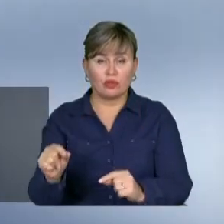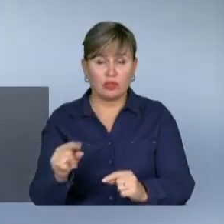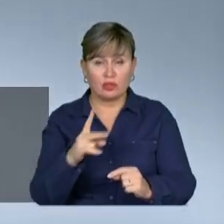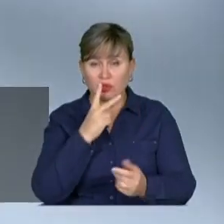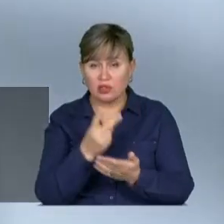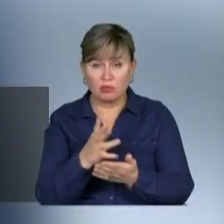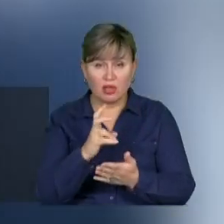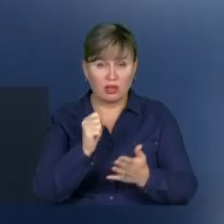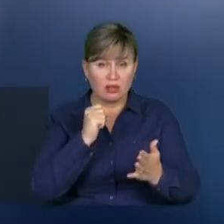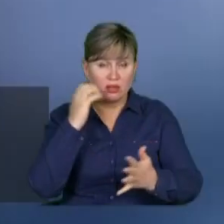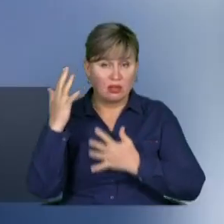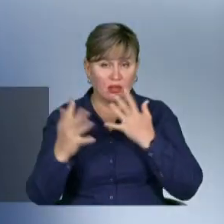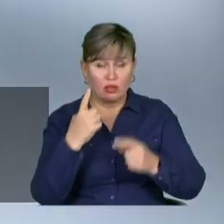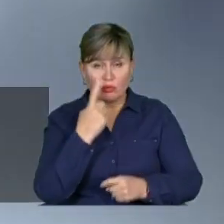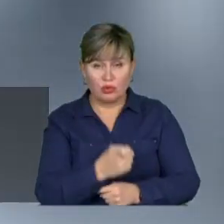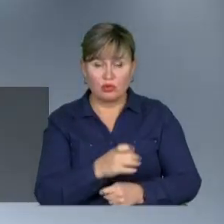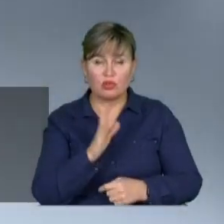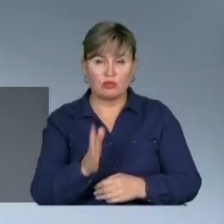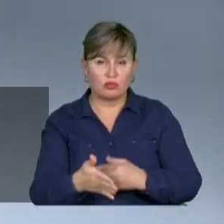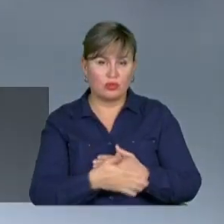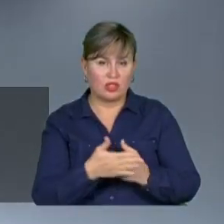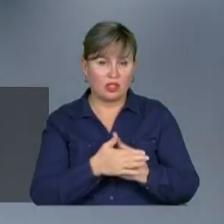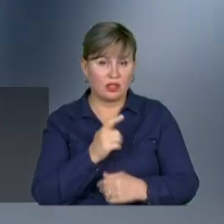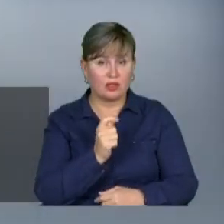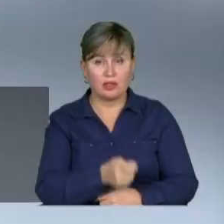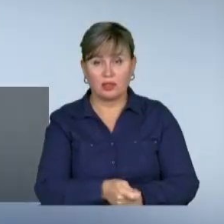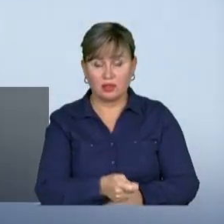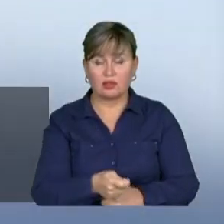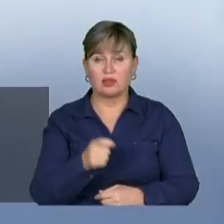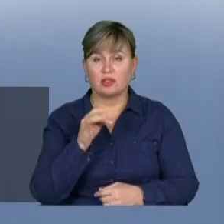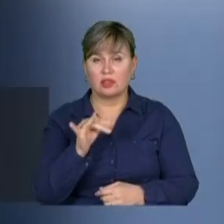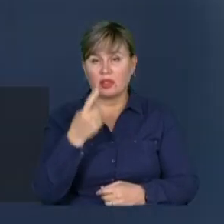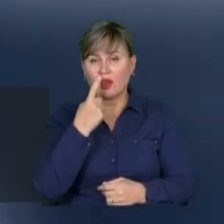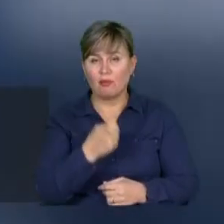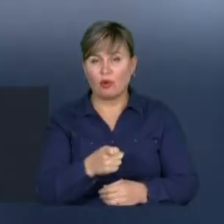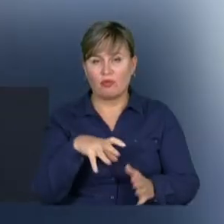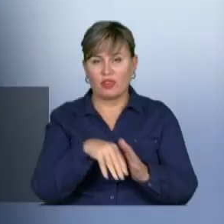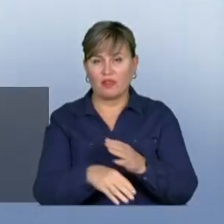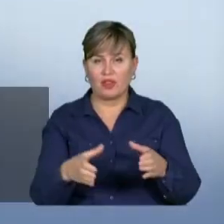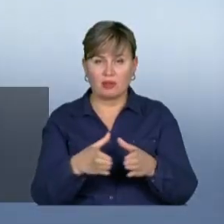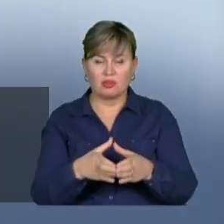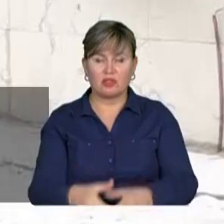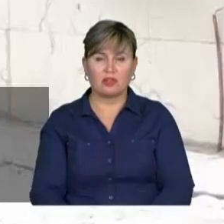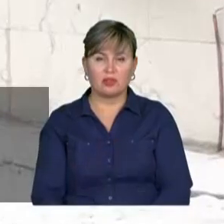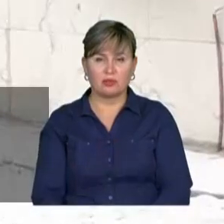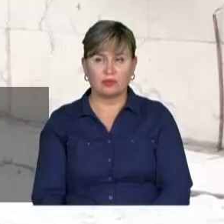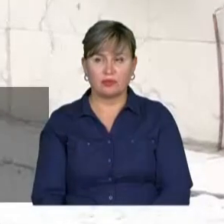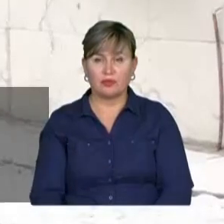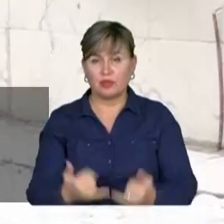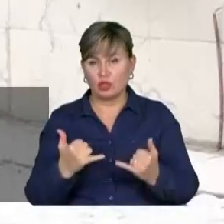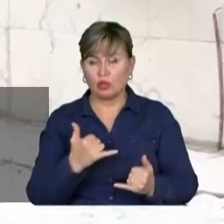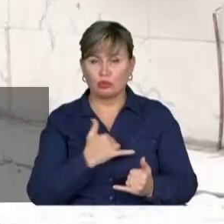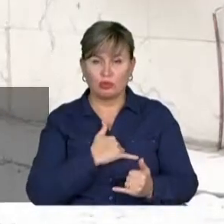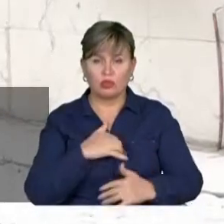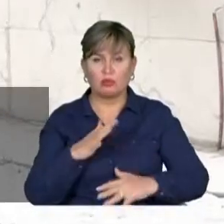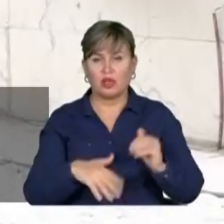штормовое предупреждение водителей, привлекают к административной ответственности, напомнили в ведомстве. Сейчас у нас